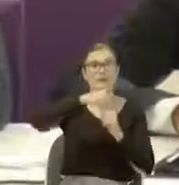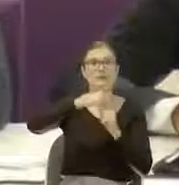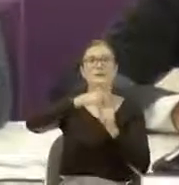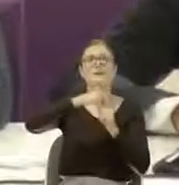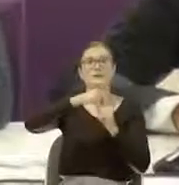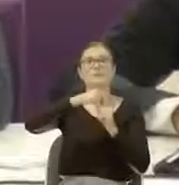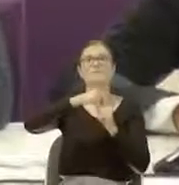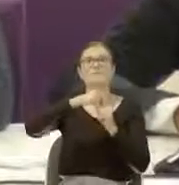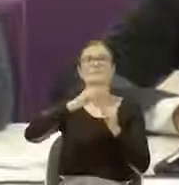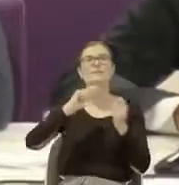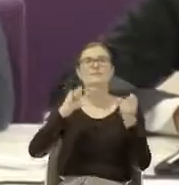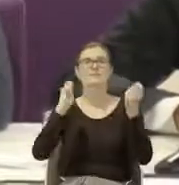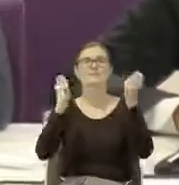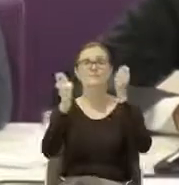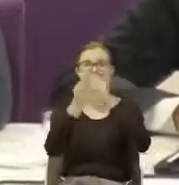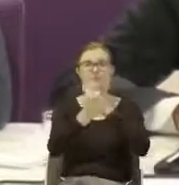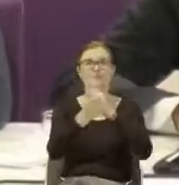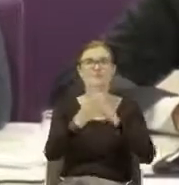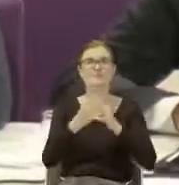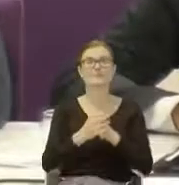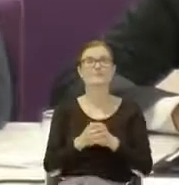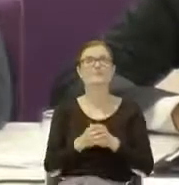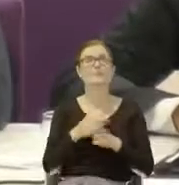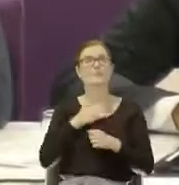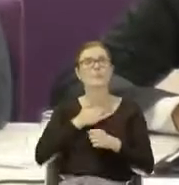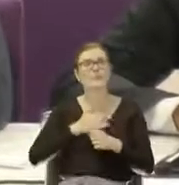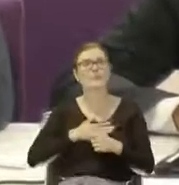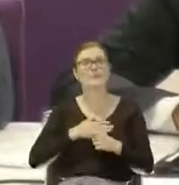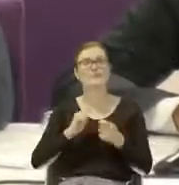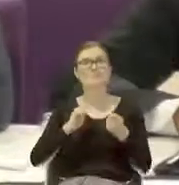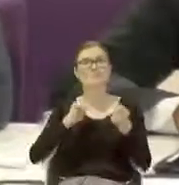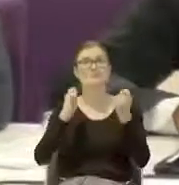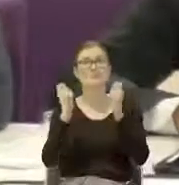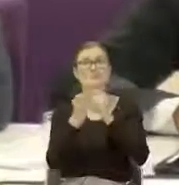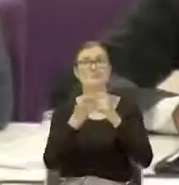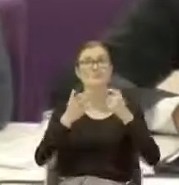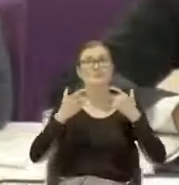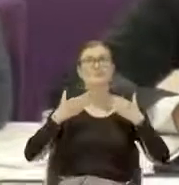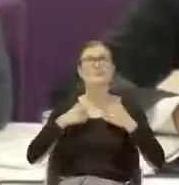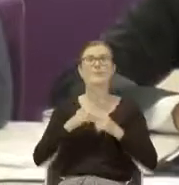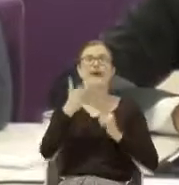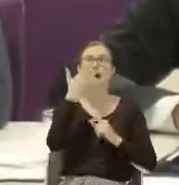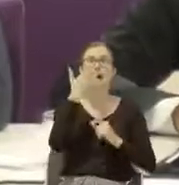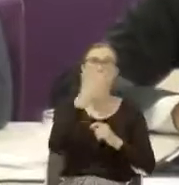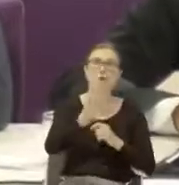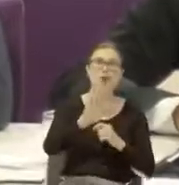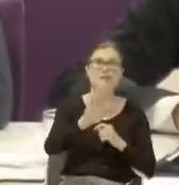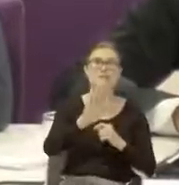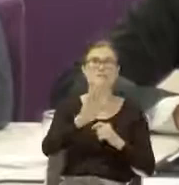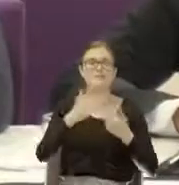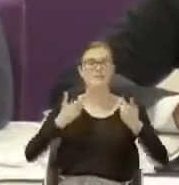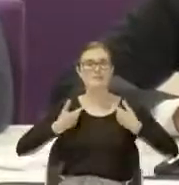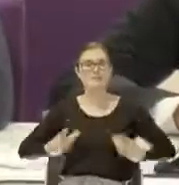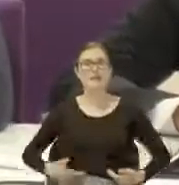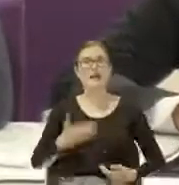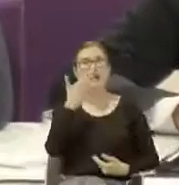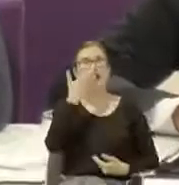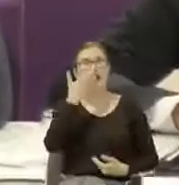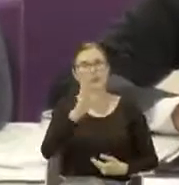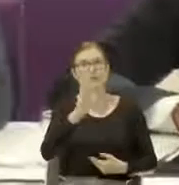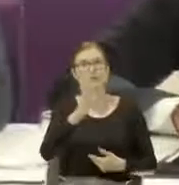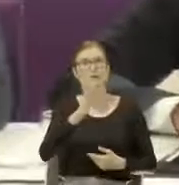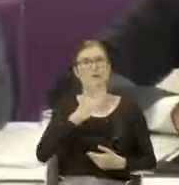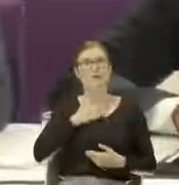de comportement, nous souhaitons que ce changement soit soutenu. Nous souhaitons que ce changement soit